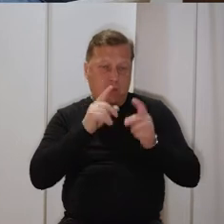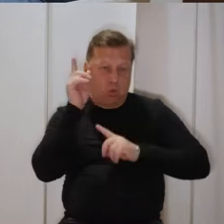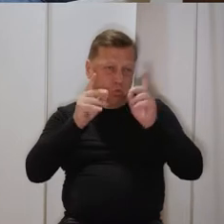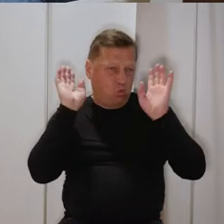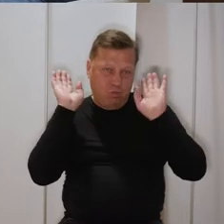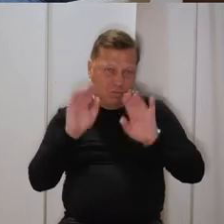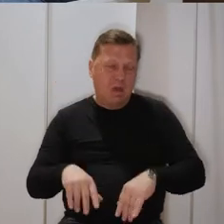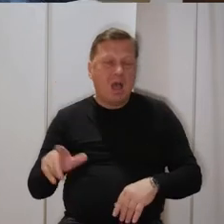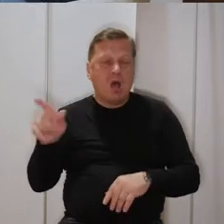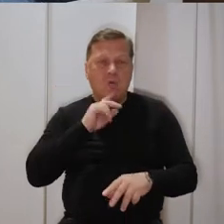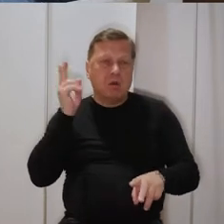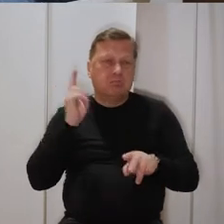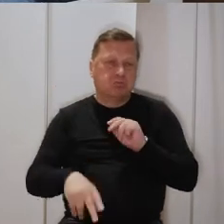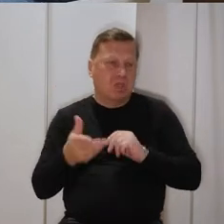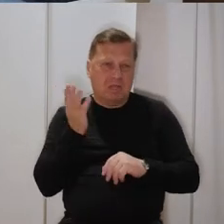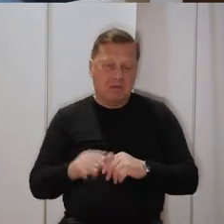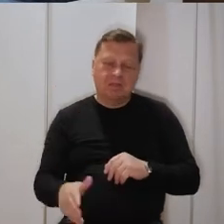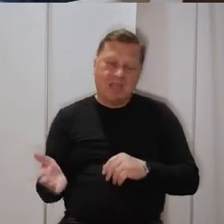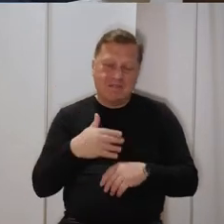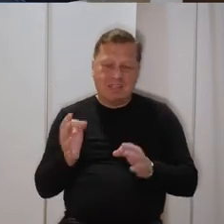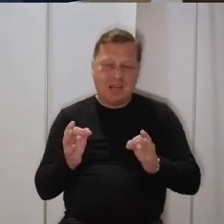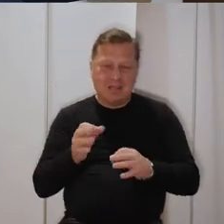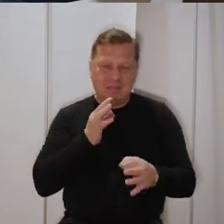powie przestań, zadawaj pytania szybko.